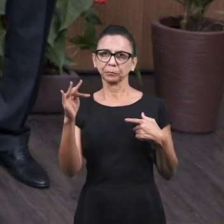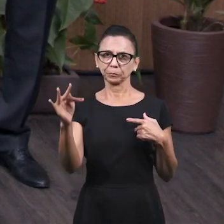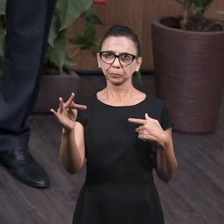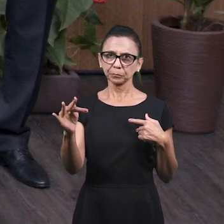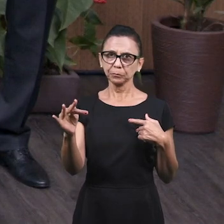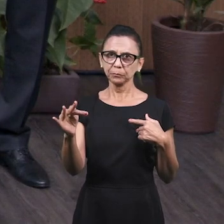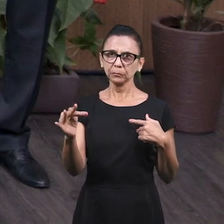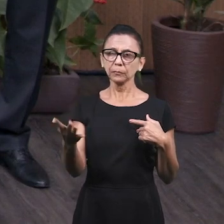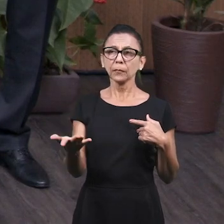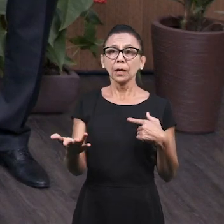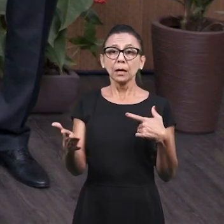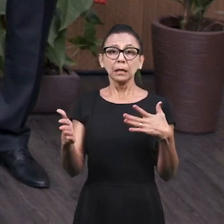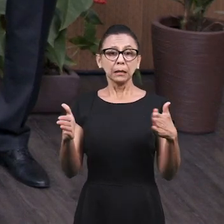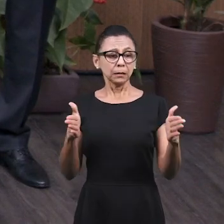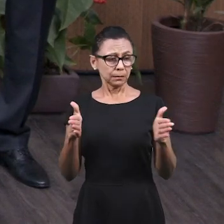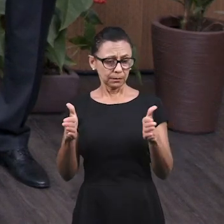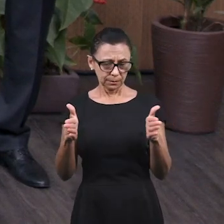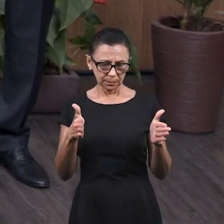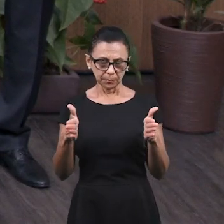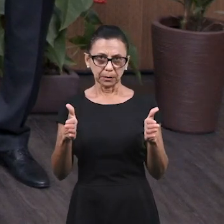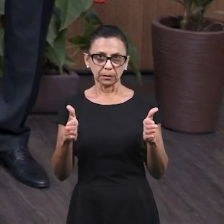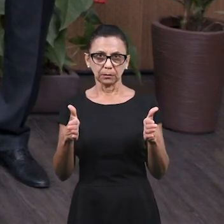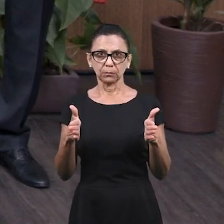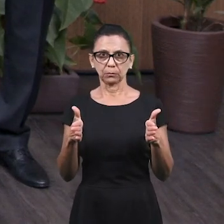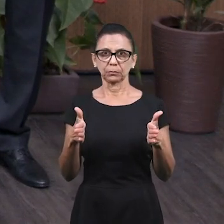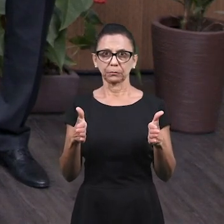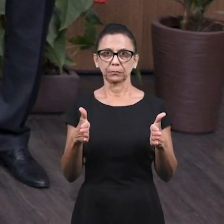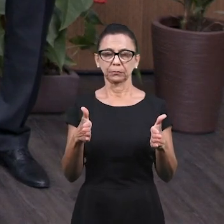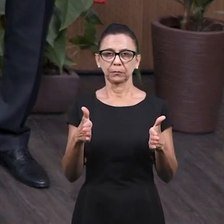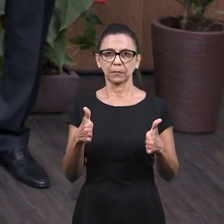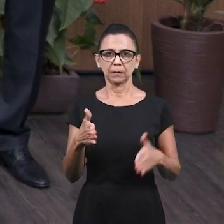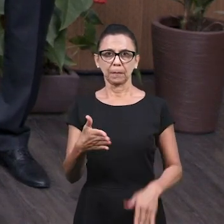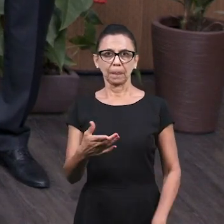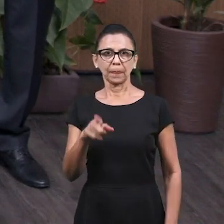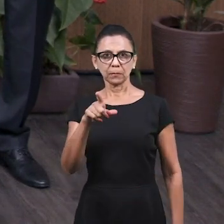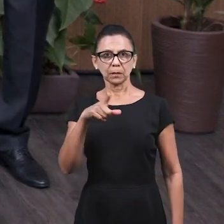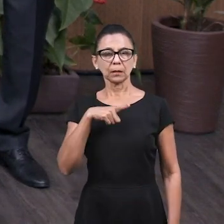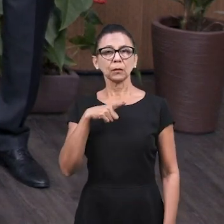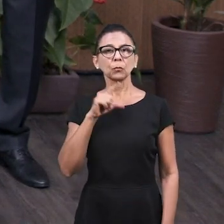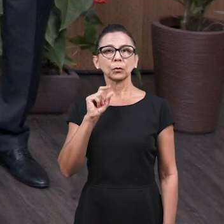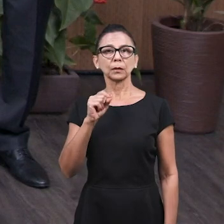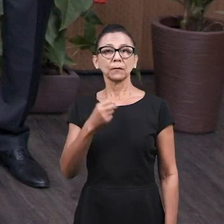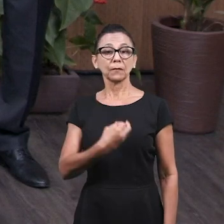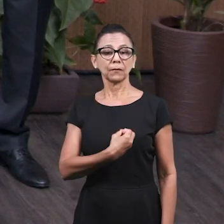во времени, сотворенном Богом, время человека